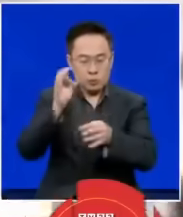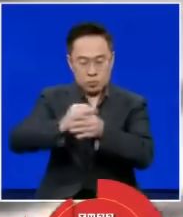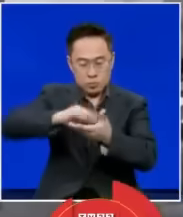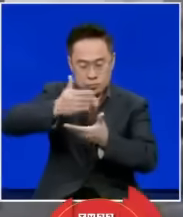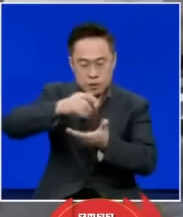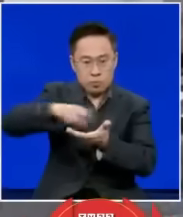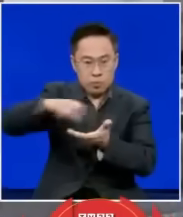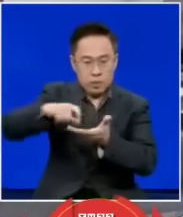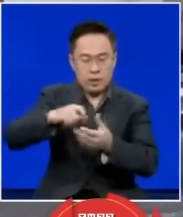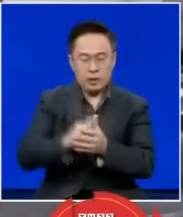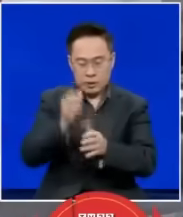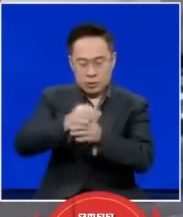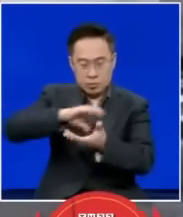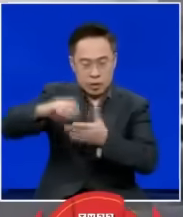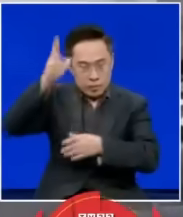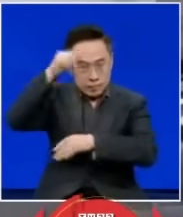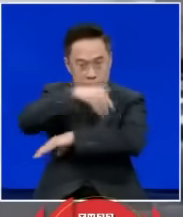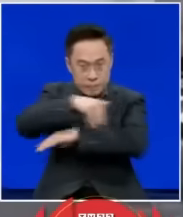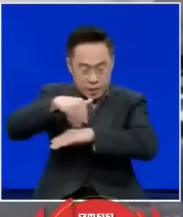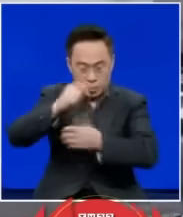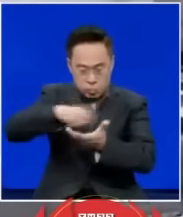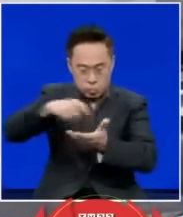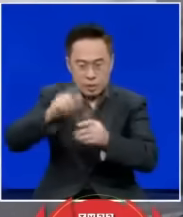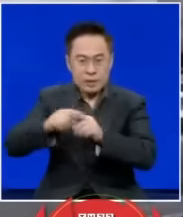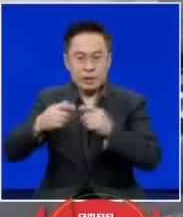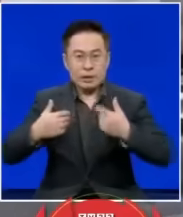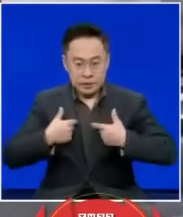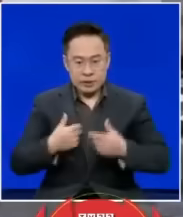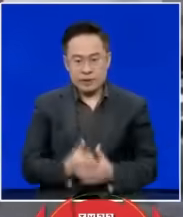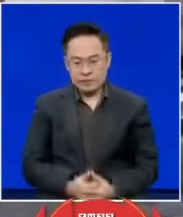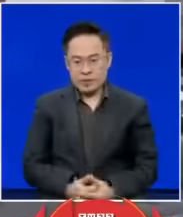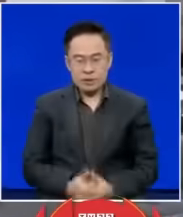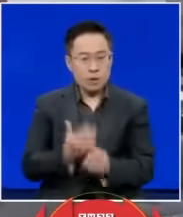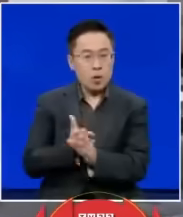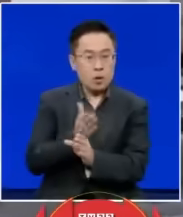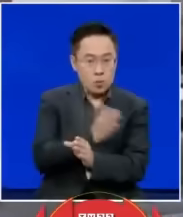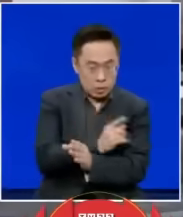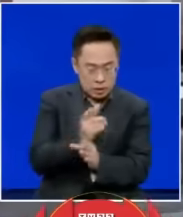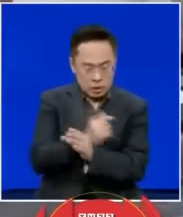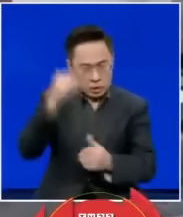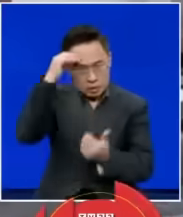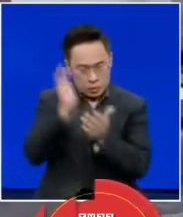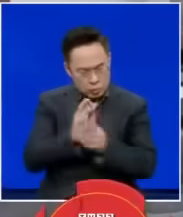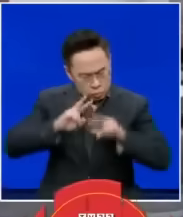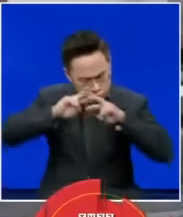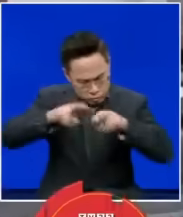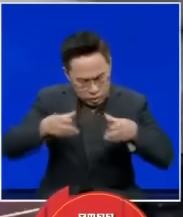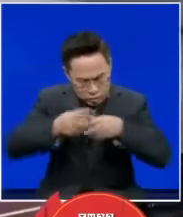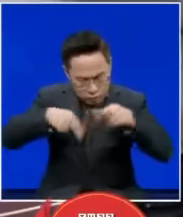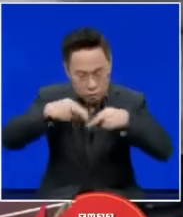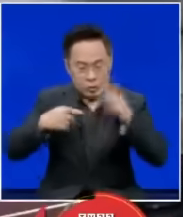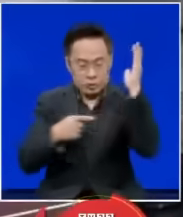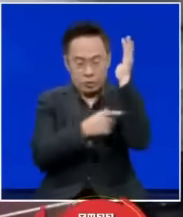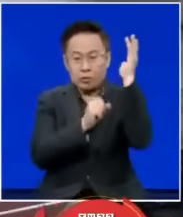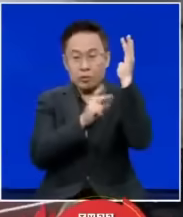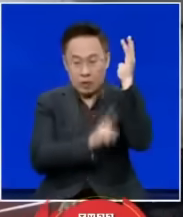าเมื่อ23มีนาคมที่ผ่านมาพันตำรวจเอกดุสิตบอกว่าก่อนหน้านี้ค่ะชุดสืบสวนสอบสวนภูธรจังหวัด